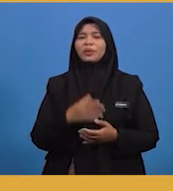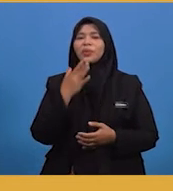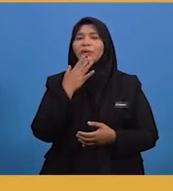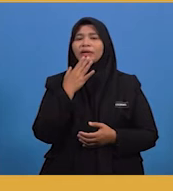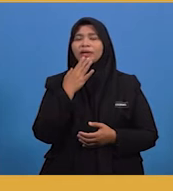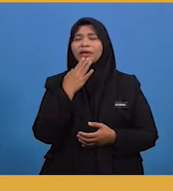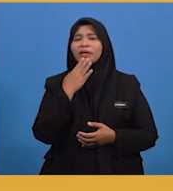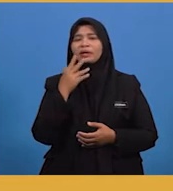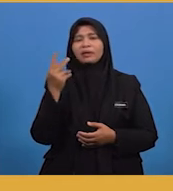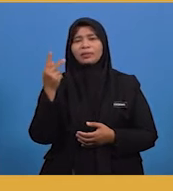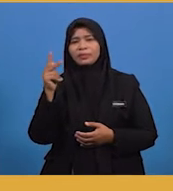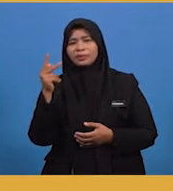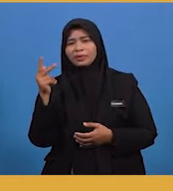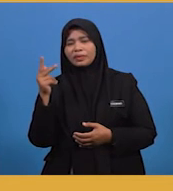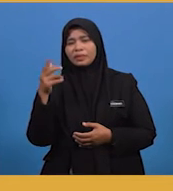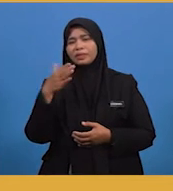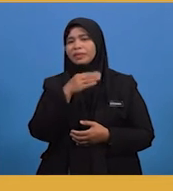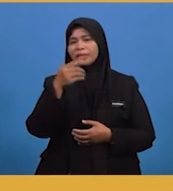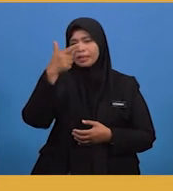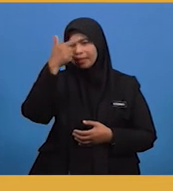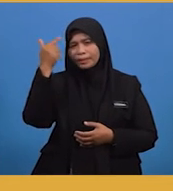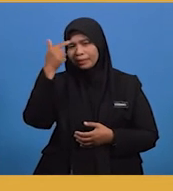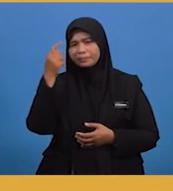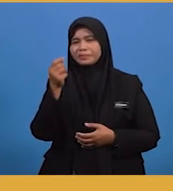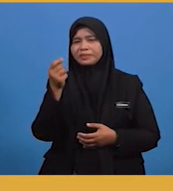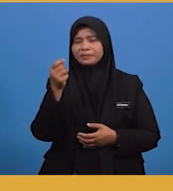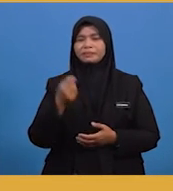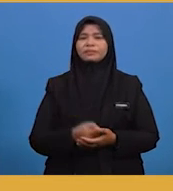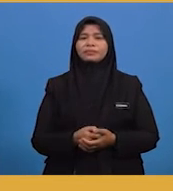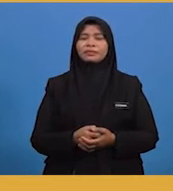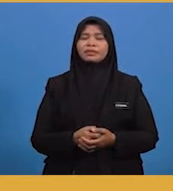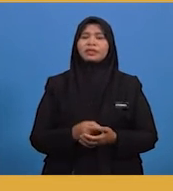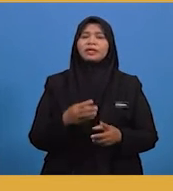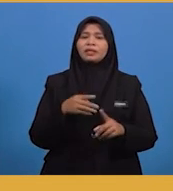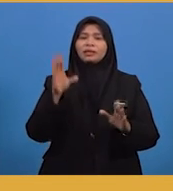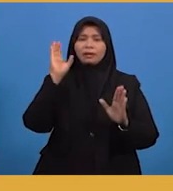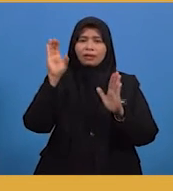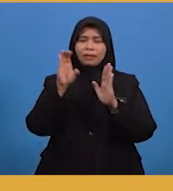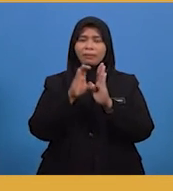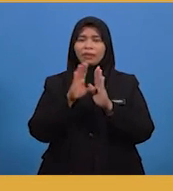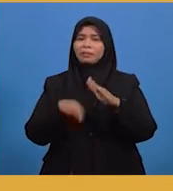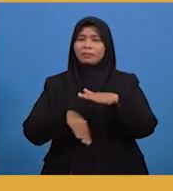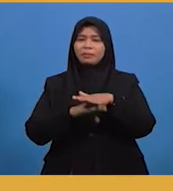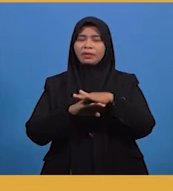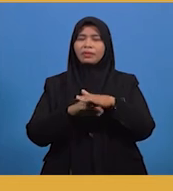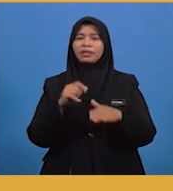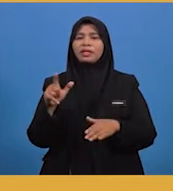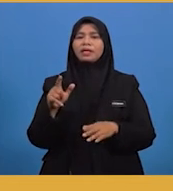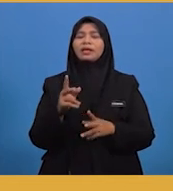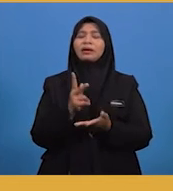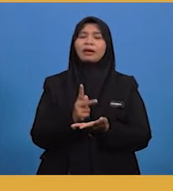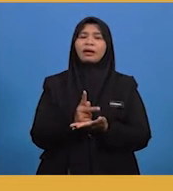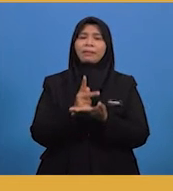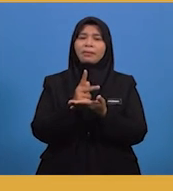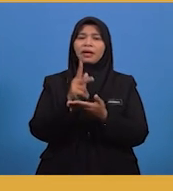Warnanya keperakan dan kehitaman sedikit. Manakala gambar di bawahnya adalah kapal korek yang